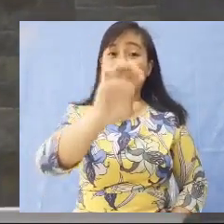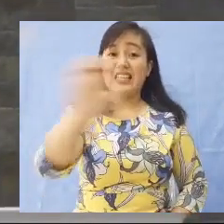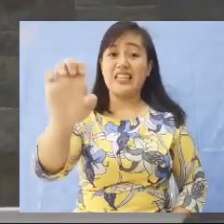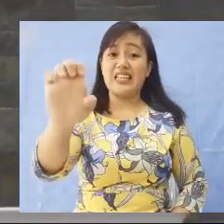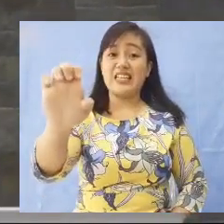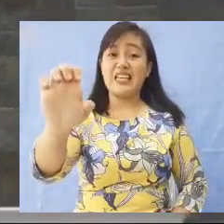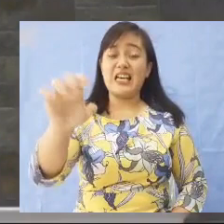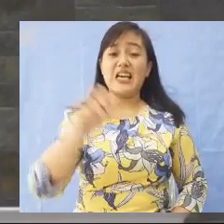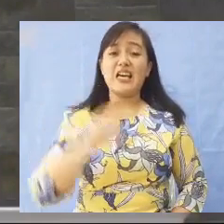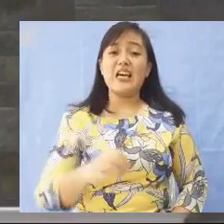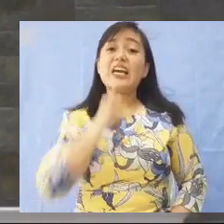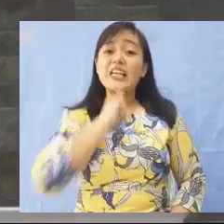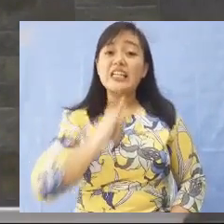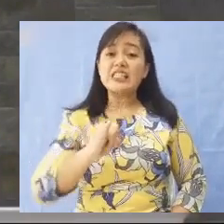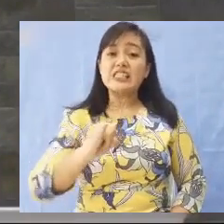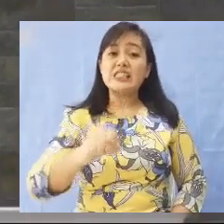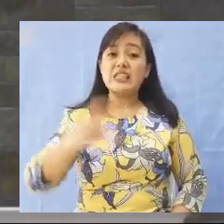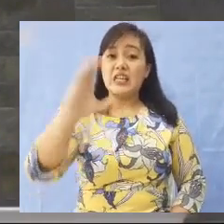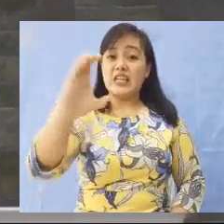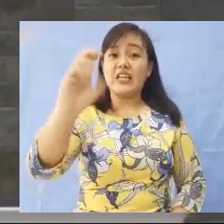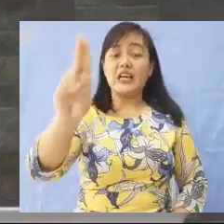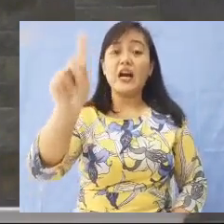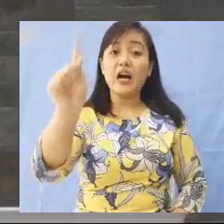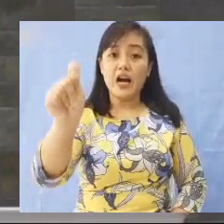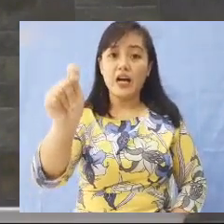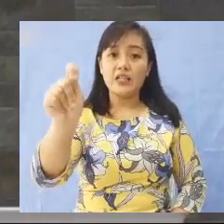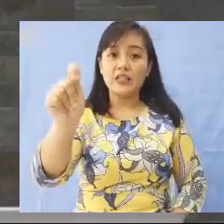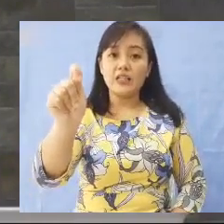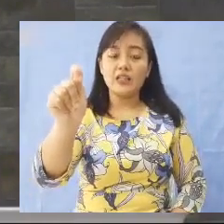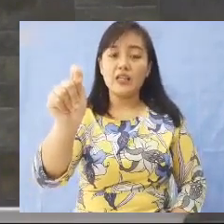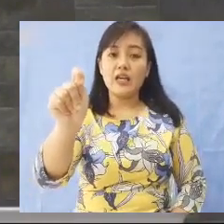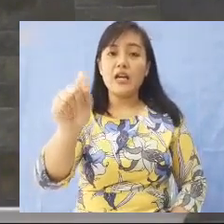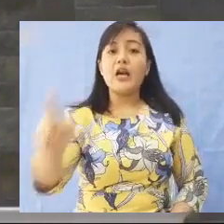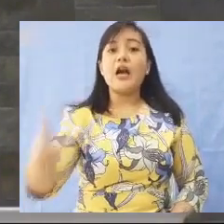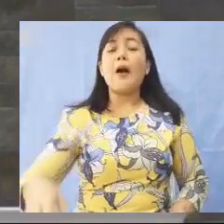ba? Nakapagtanim na kayo ng kamoting baging?